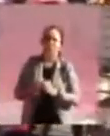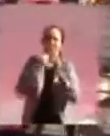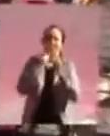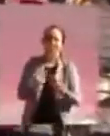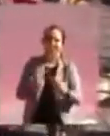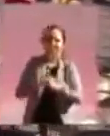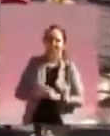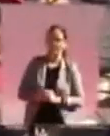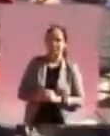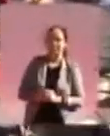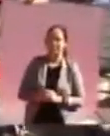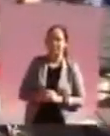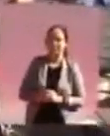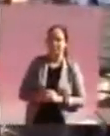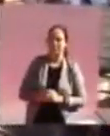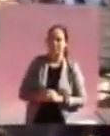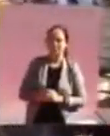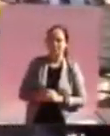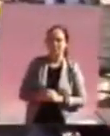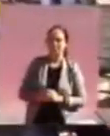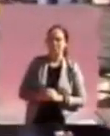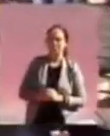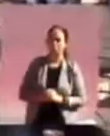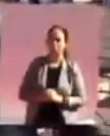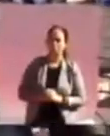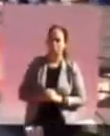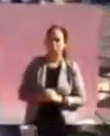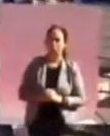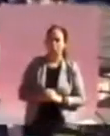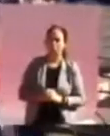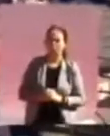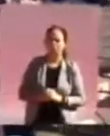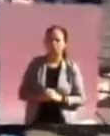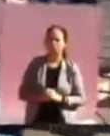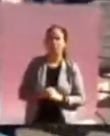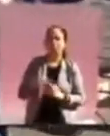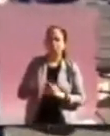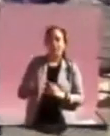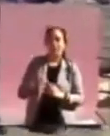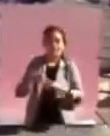è un bell'impegno ministro speranza se lo prende